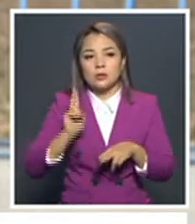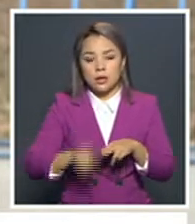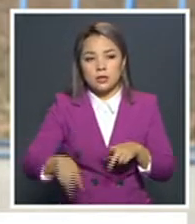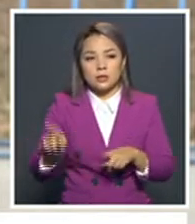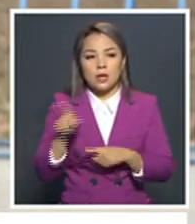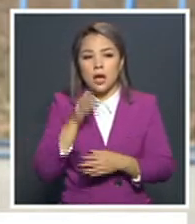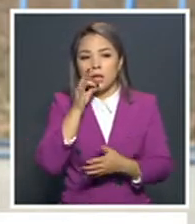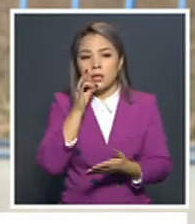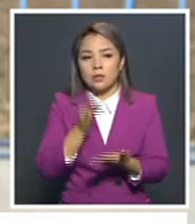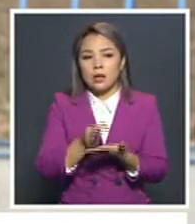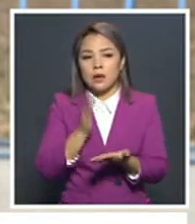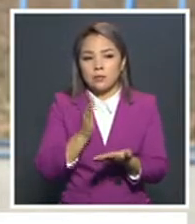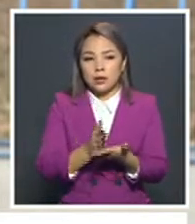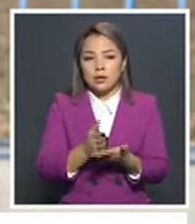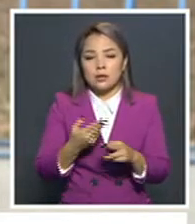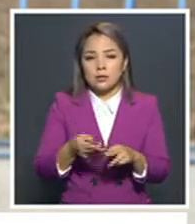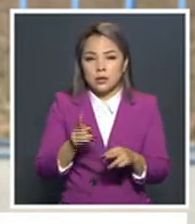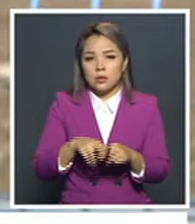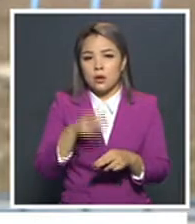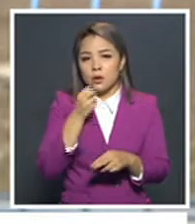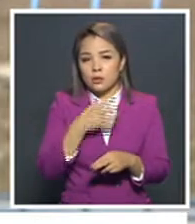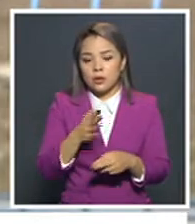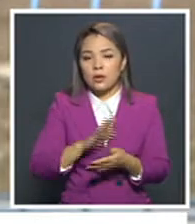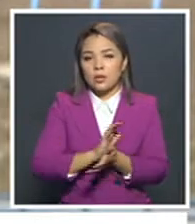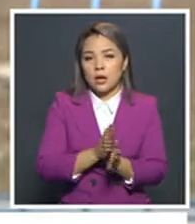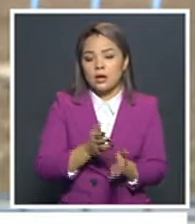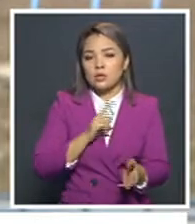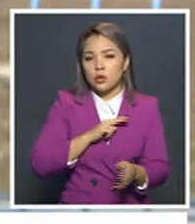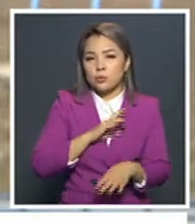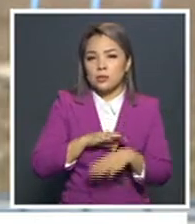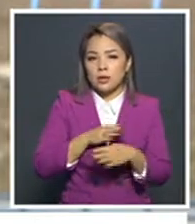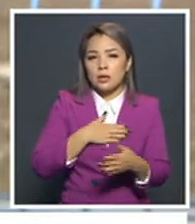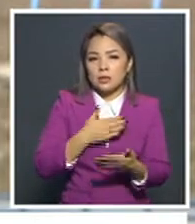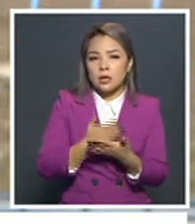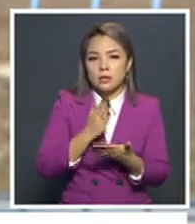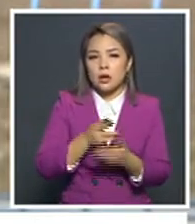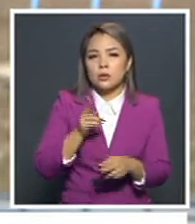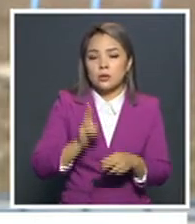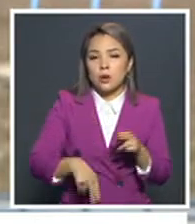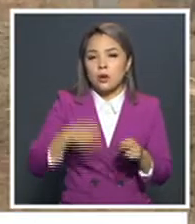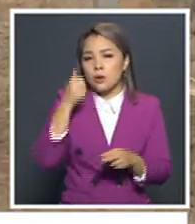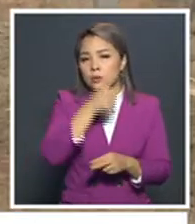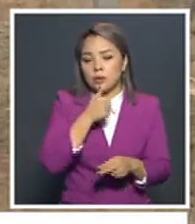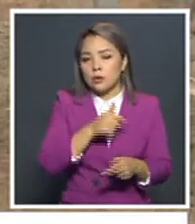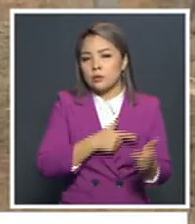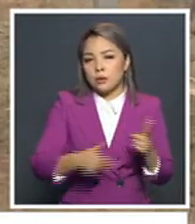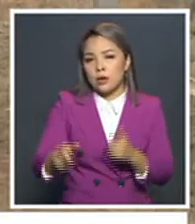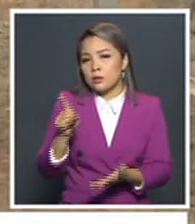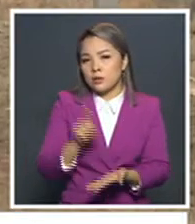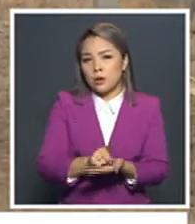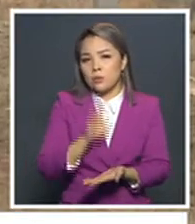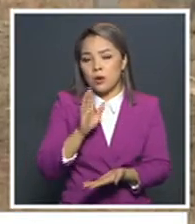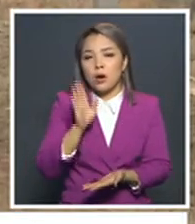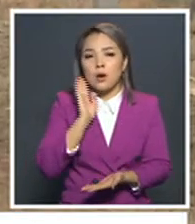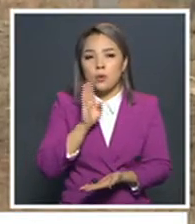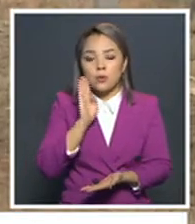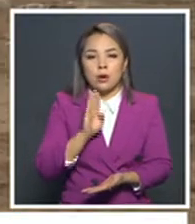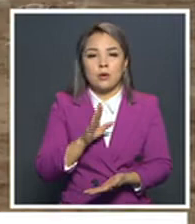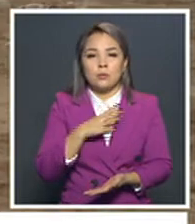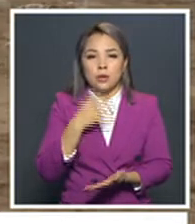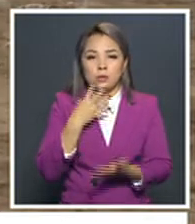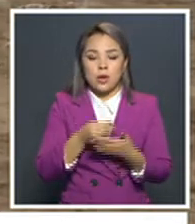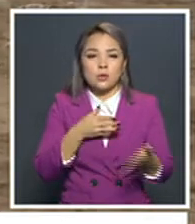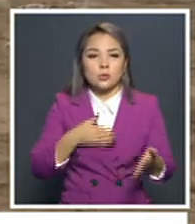өткенбіз. Өте тығыз жұмыс жасап жатыр. Жылдың аяғына дейін қосып беруіміз керек. Ауылда су мен жол мәселесі де